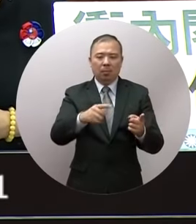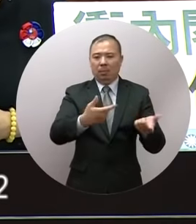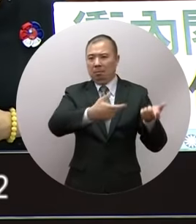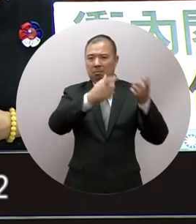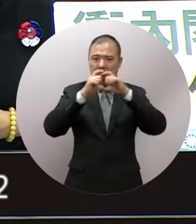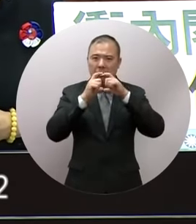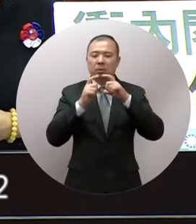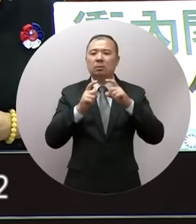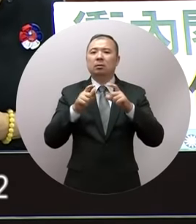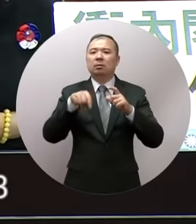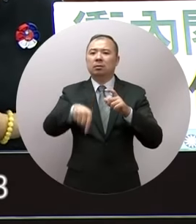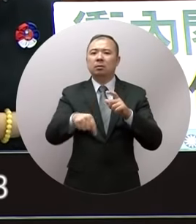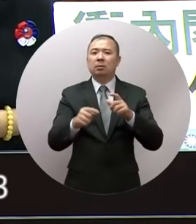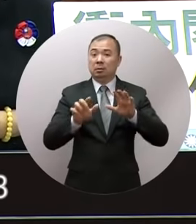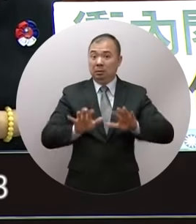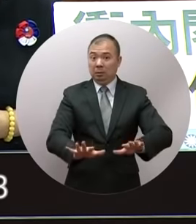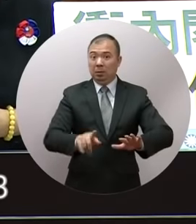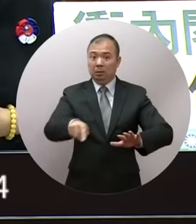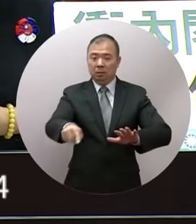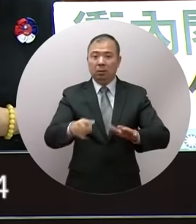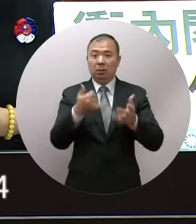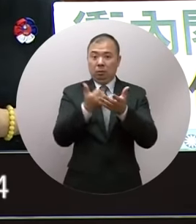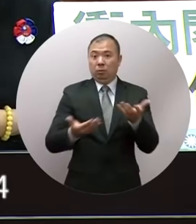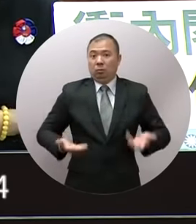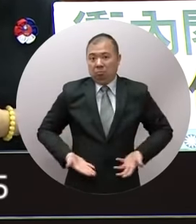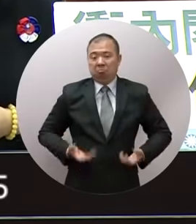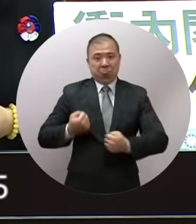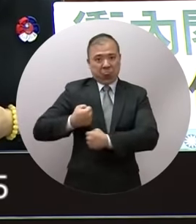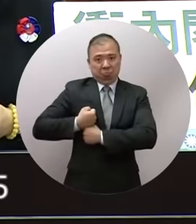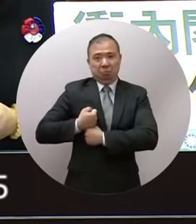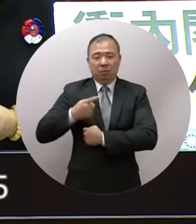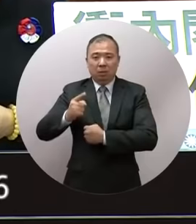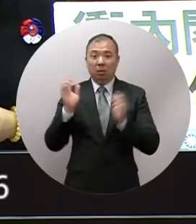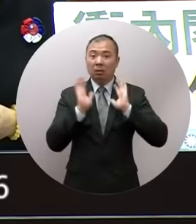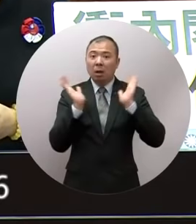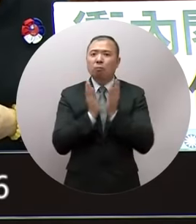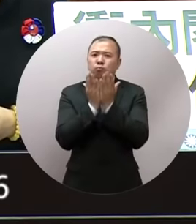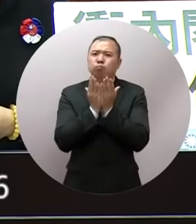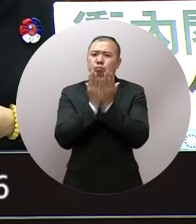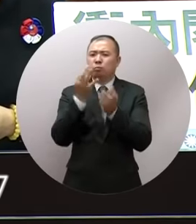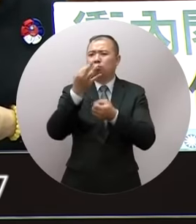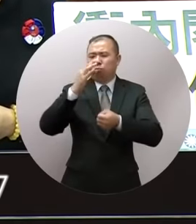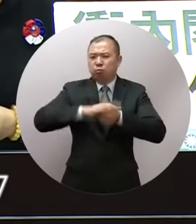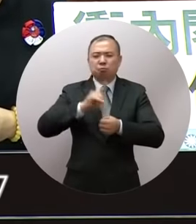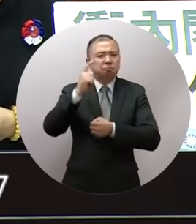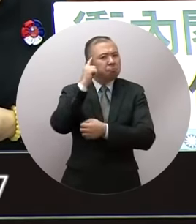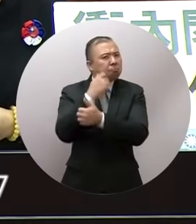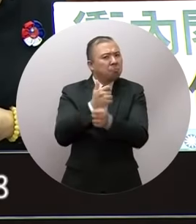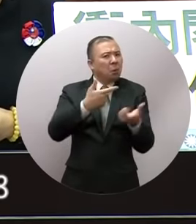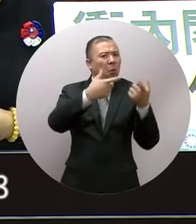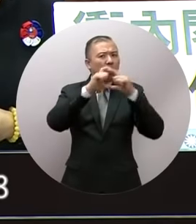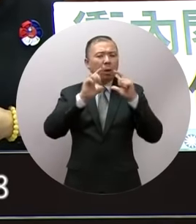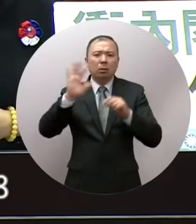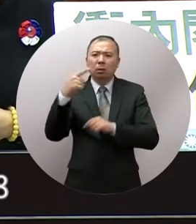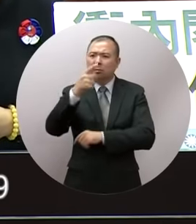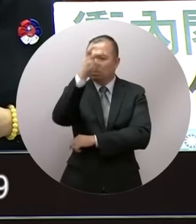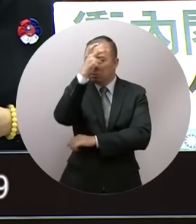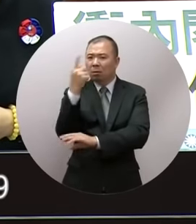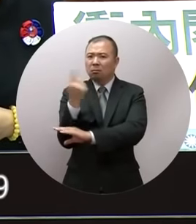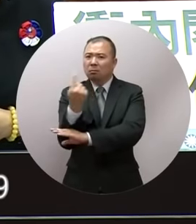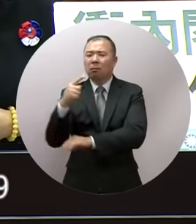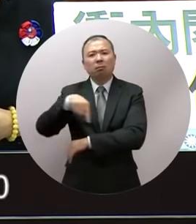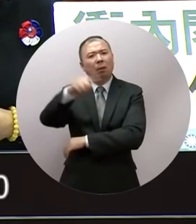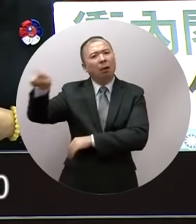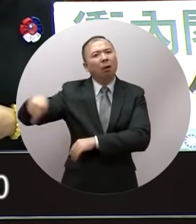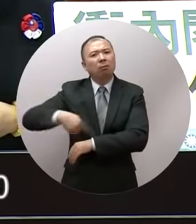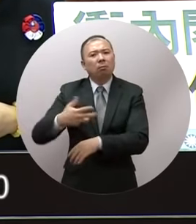的退这个退伍军人的子女教育补助费，啊，这部分哦，我警察跟消防的哦，退休消防